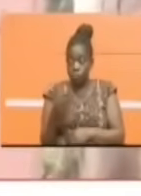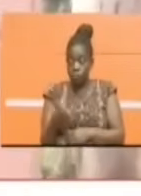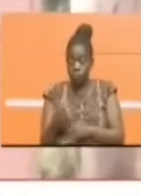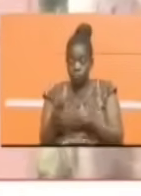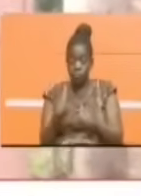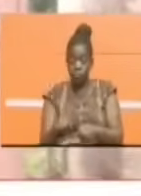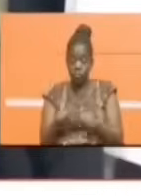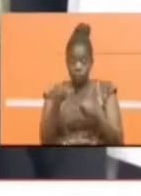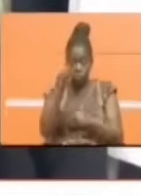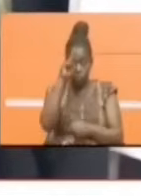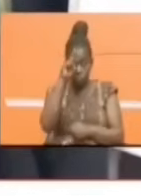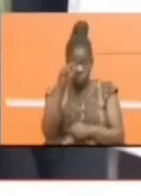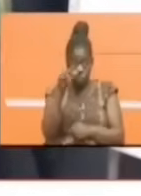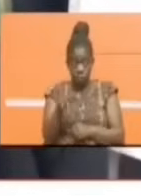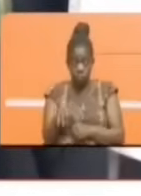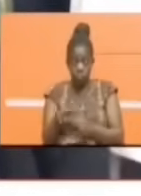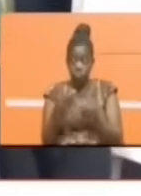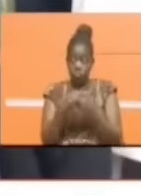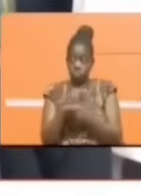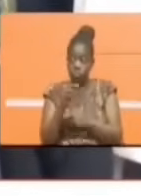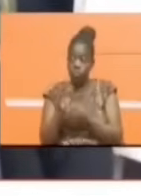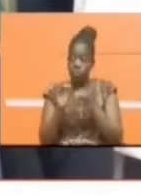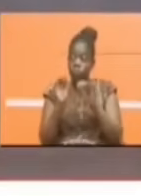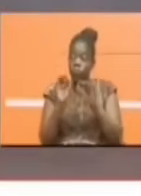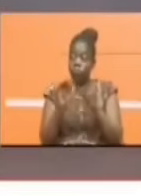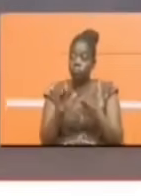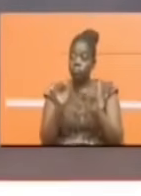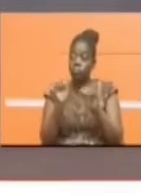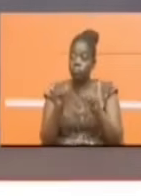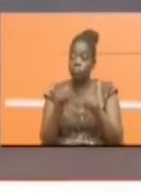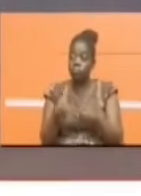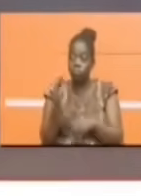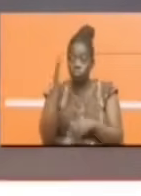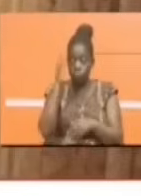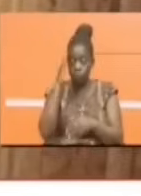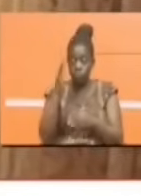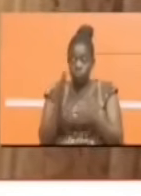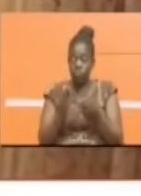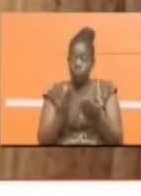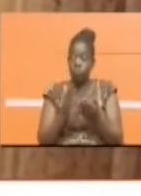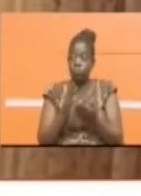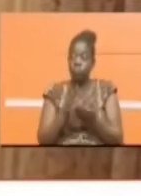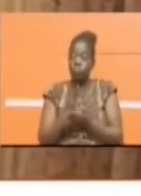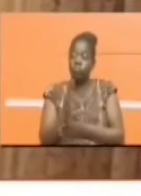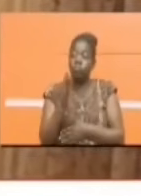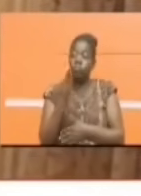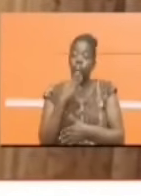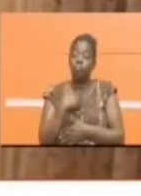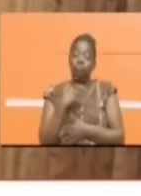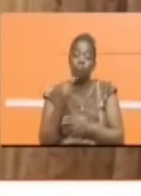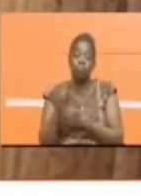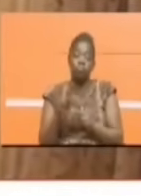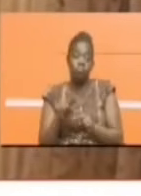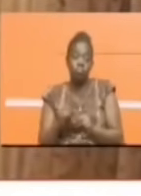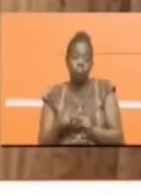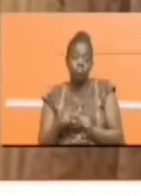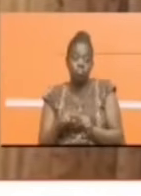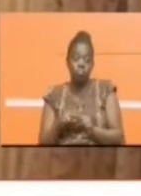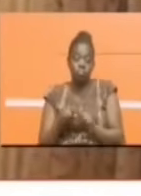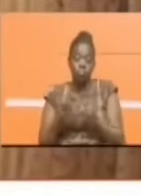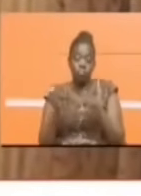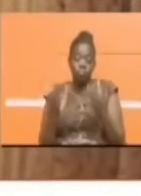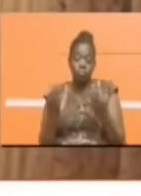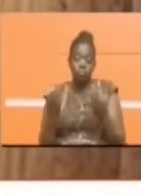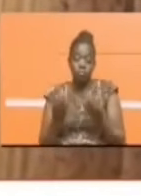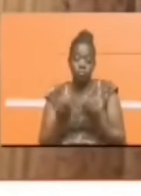ekyalo kinasabye abooluganda bonna bakuŋŋaane basobole okumanya ekituufu nga njagala tutuulemu ne